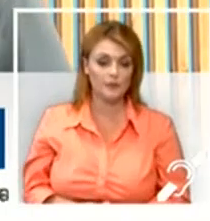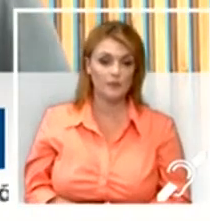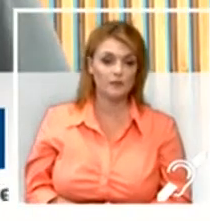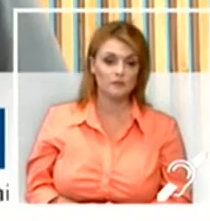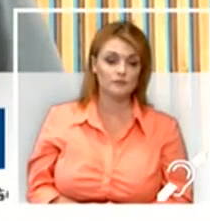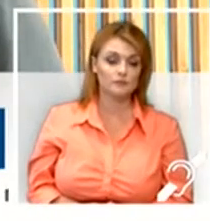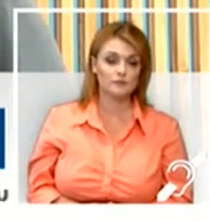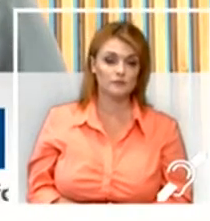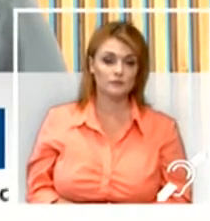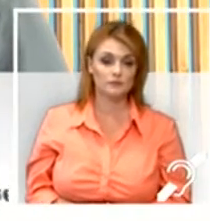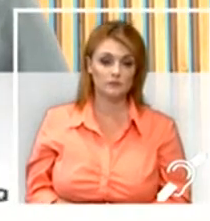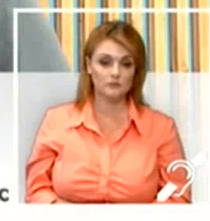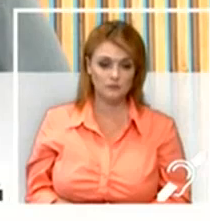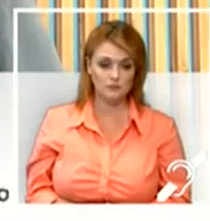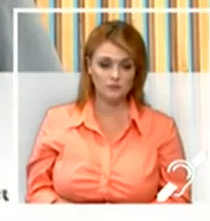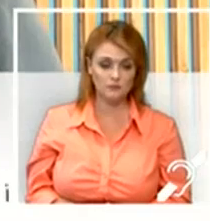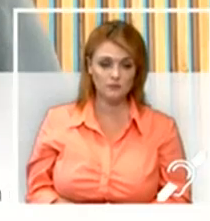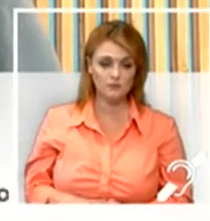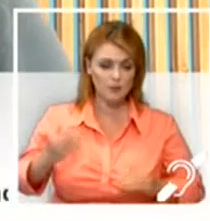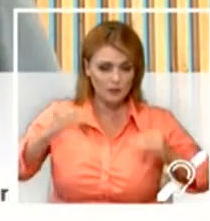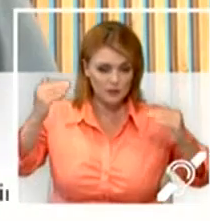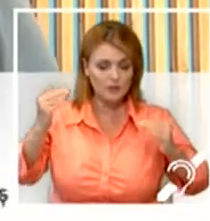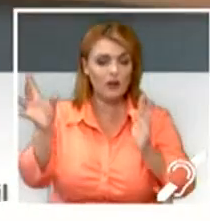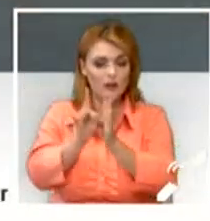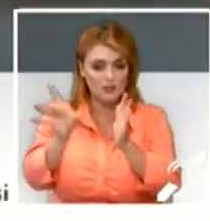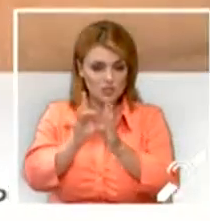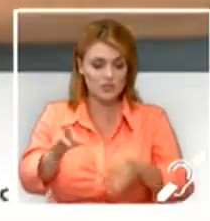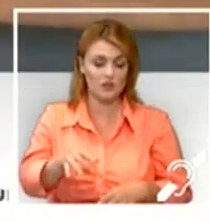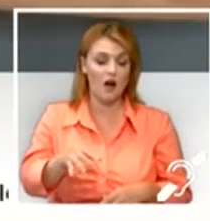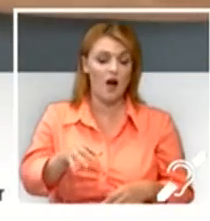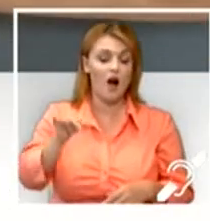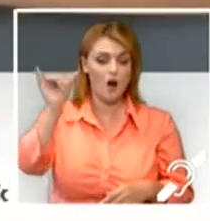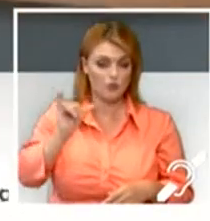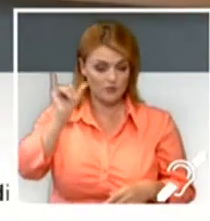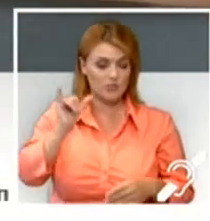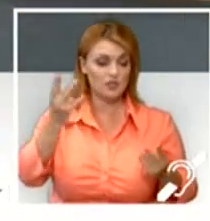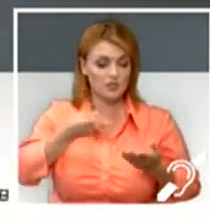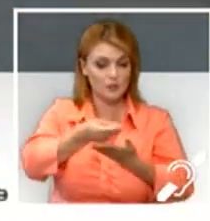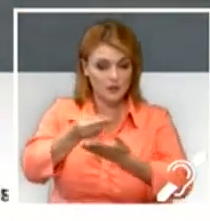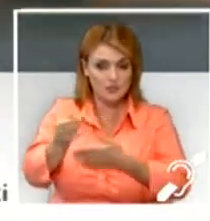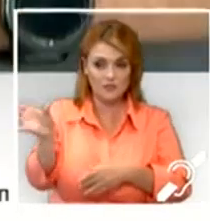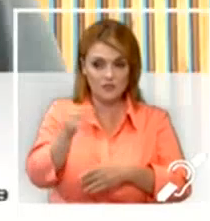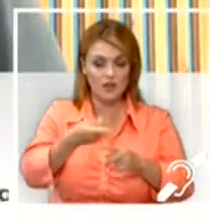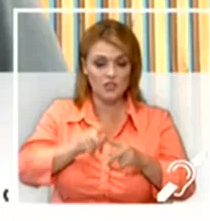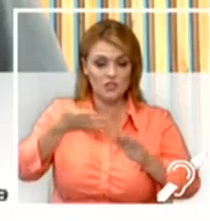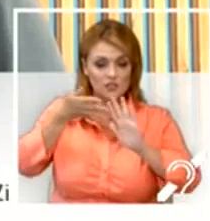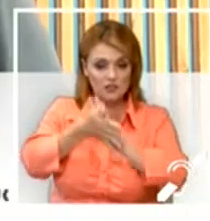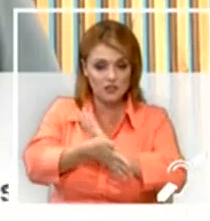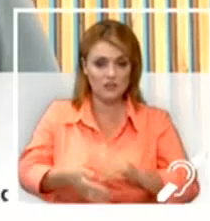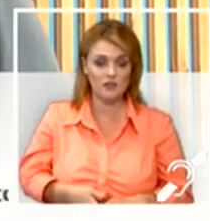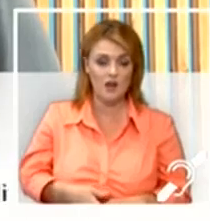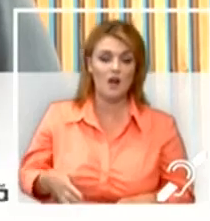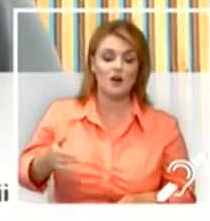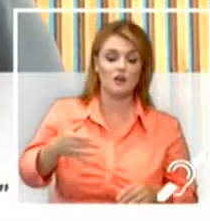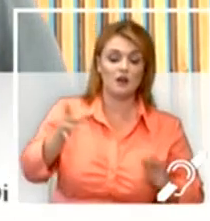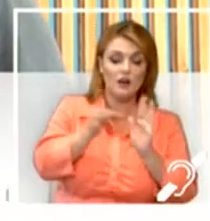motivul ce avem energetica, prețul la energiei și la gaze. Primele două